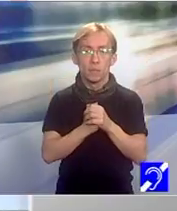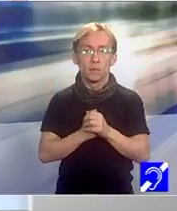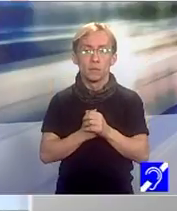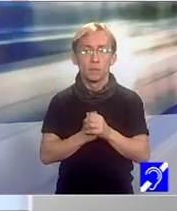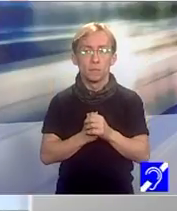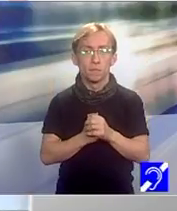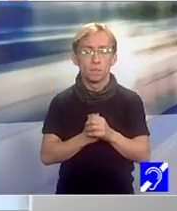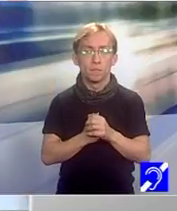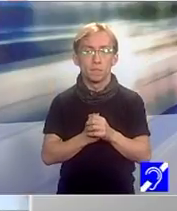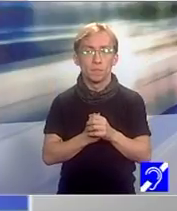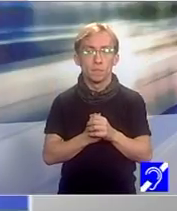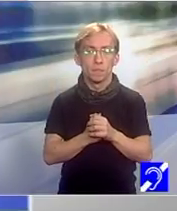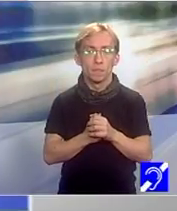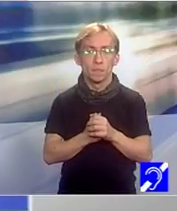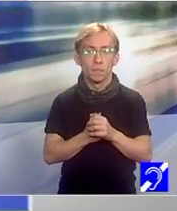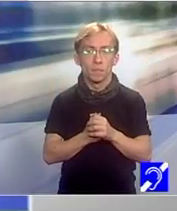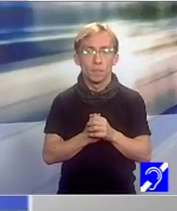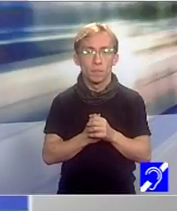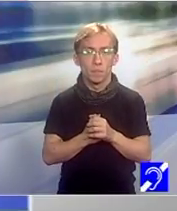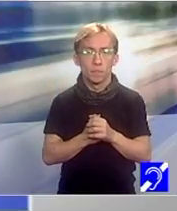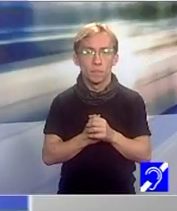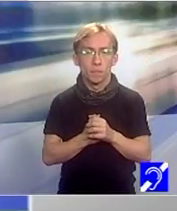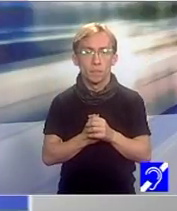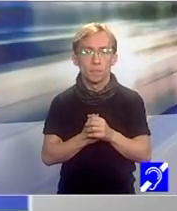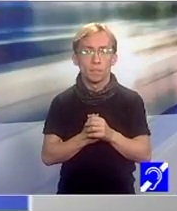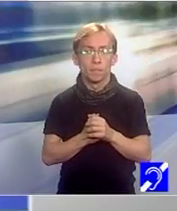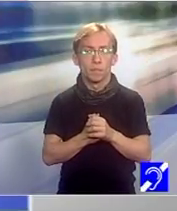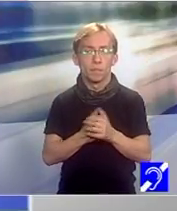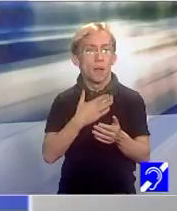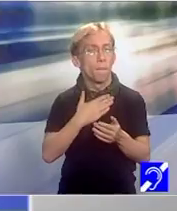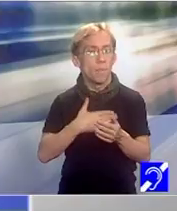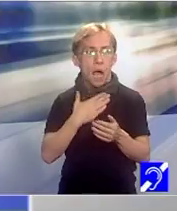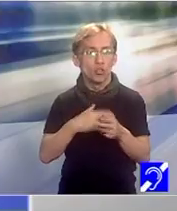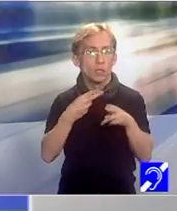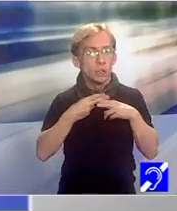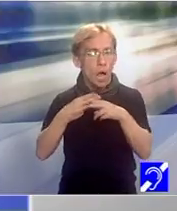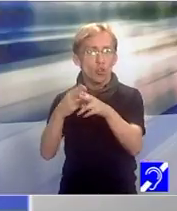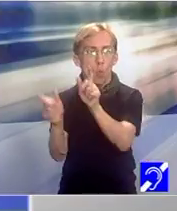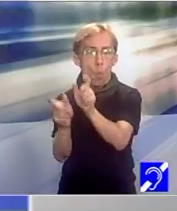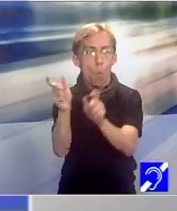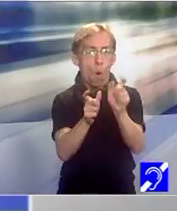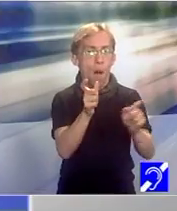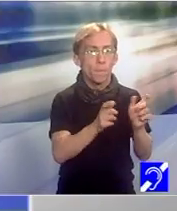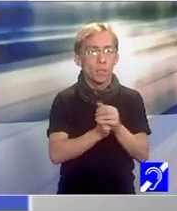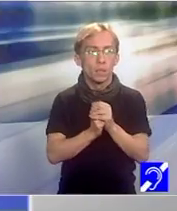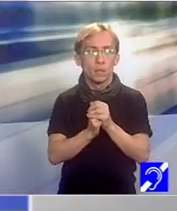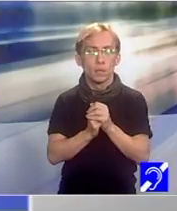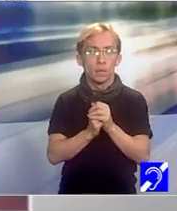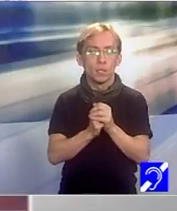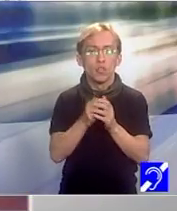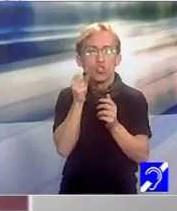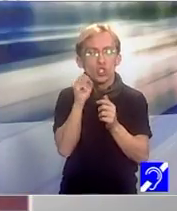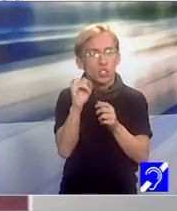că asta trebuie să fac. Îmi place să ajut oamenii și să fac